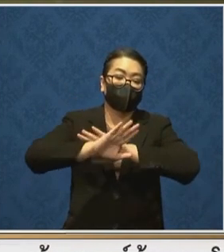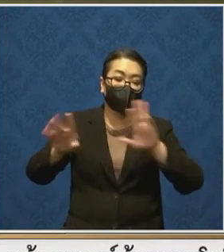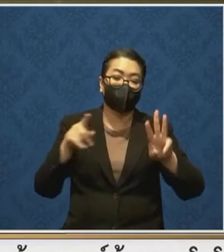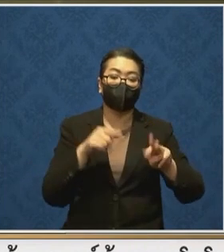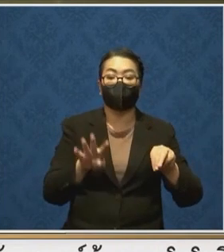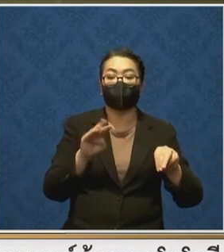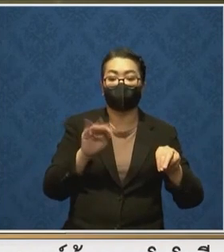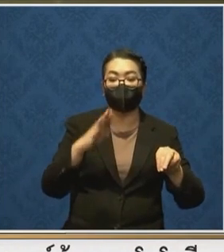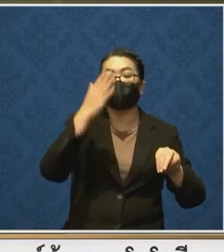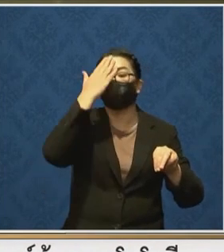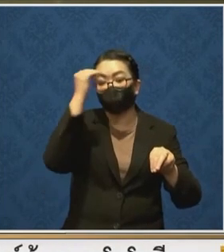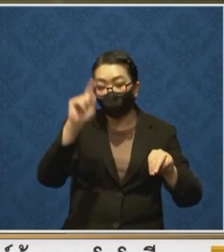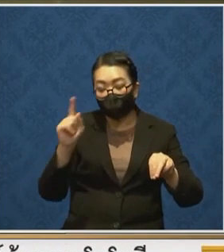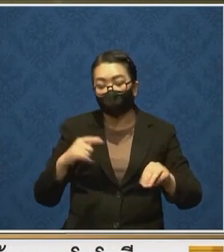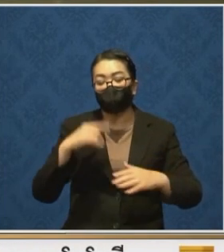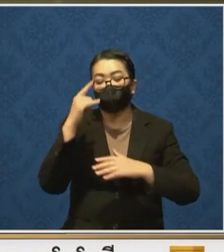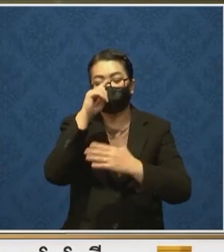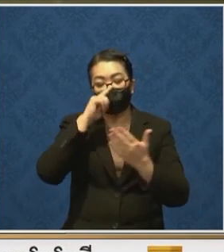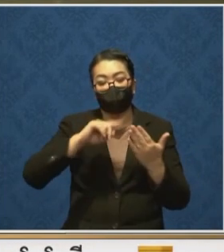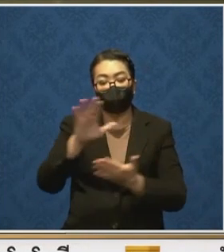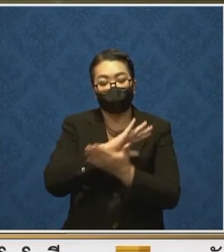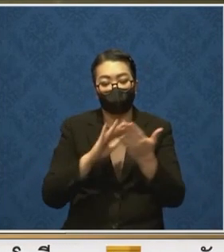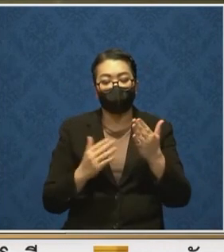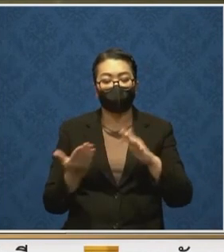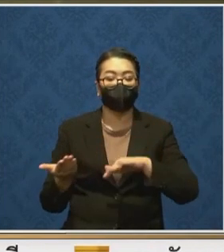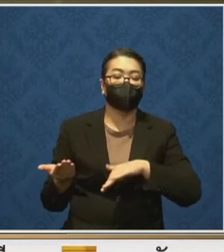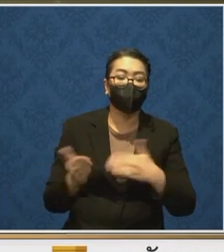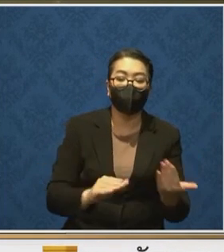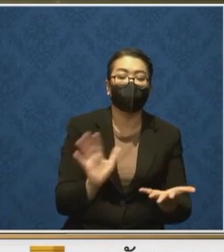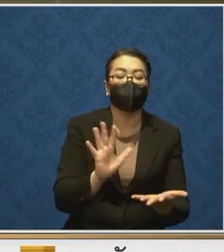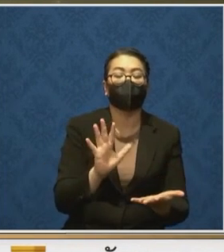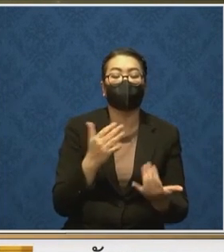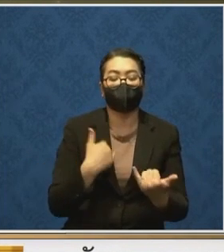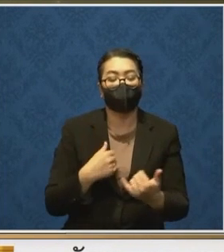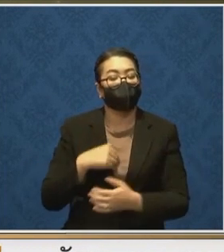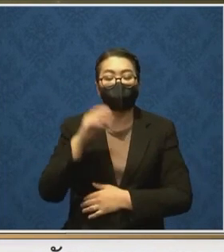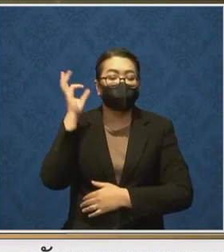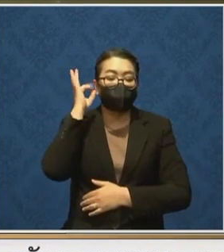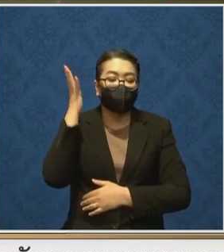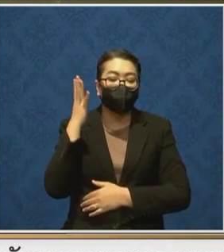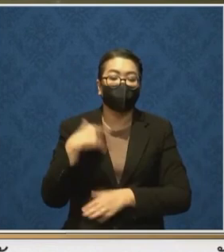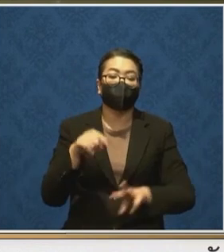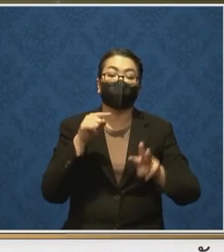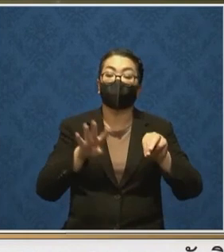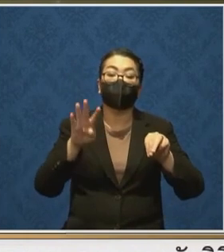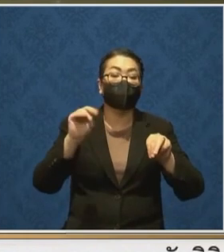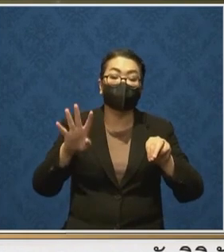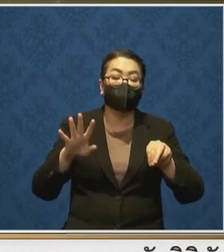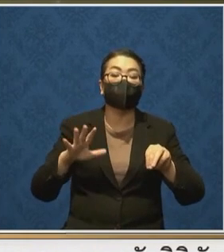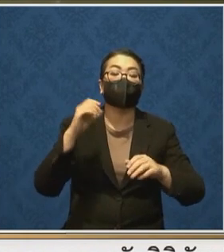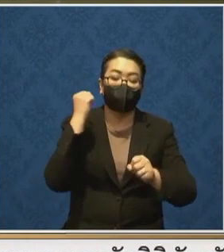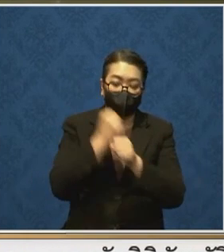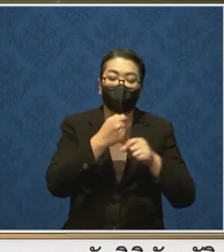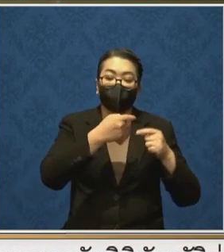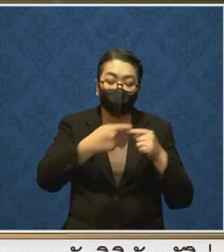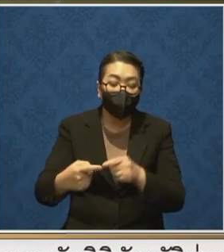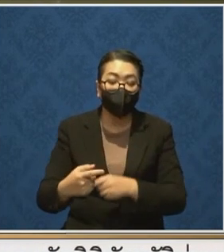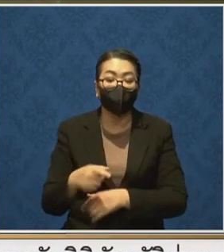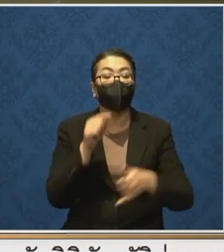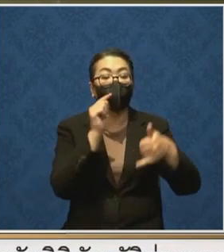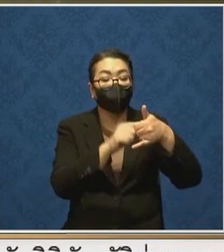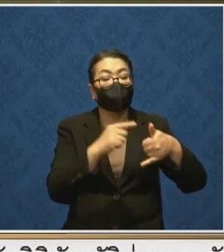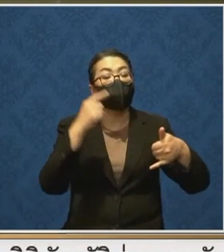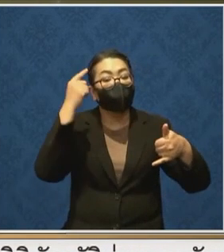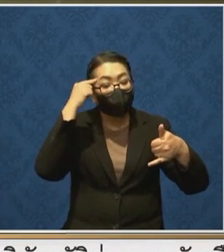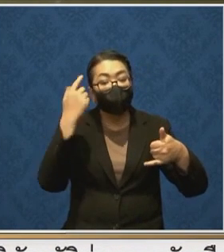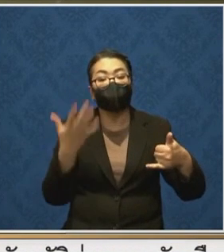ประเทศเสียหายไปมากกวานี้ผลเประยุติก็ไม่ฟังค่ะดีฉัสงสัยวผเประยุตเสียสติไปแล้วหอเปล่าค่ะหนวยงสำคญหลาย